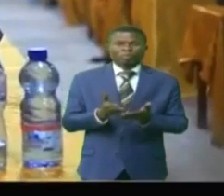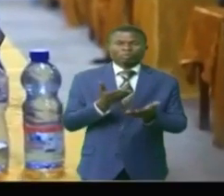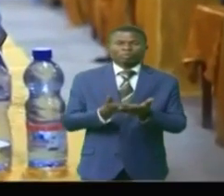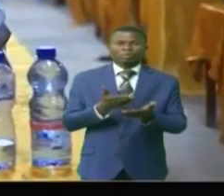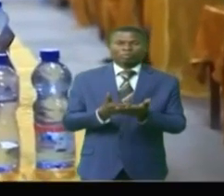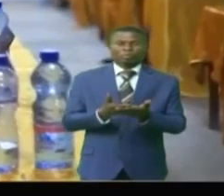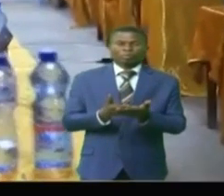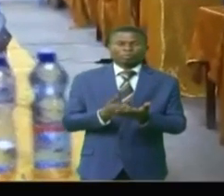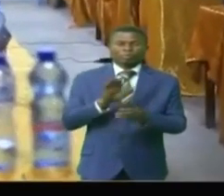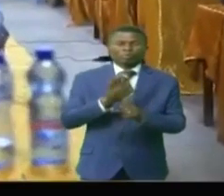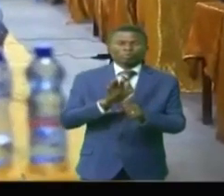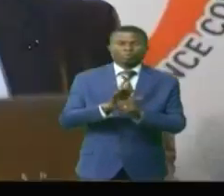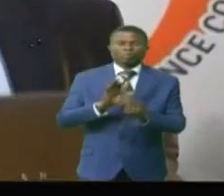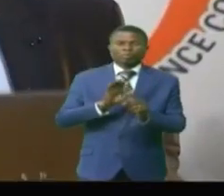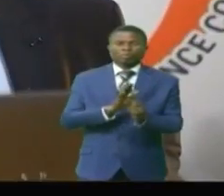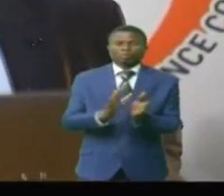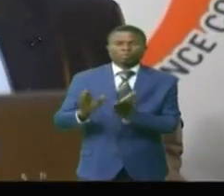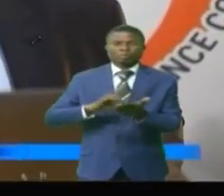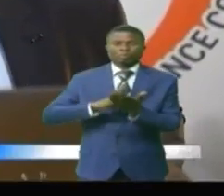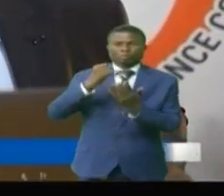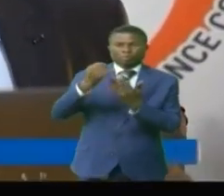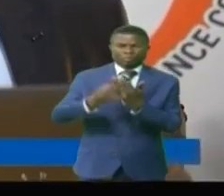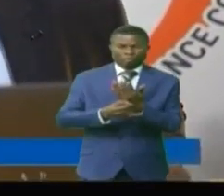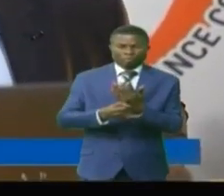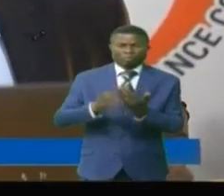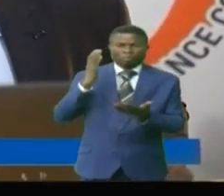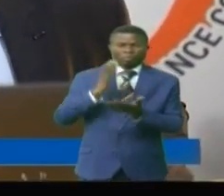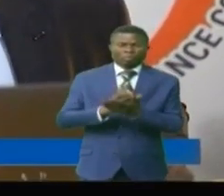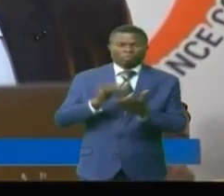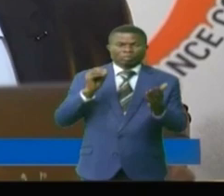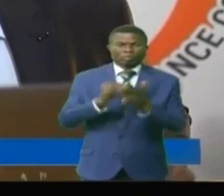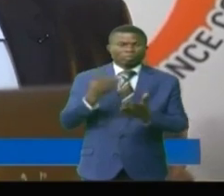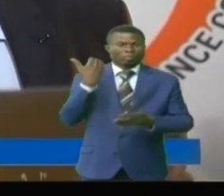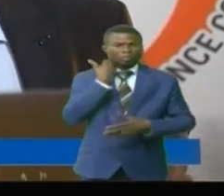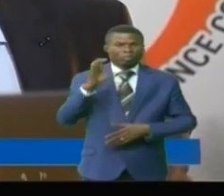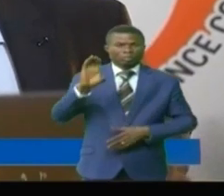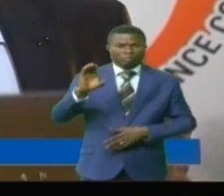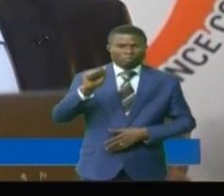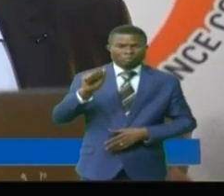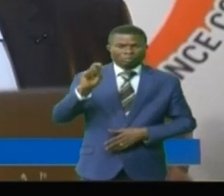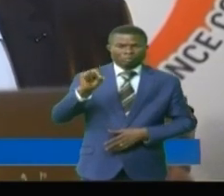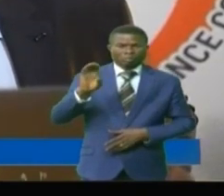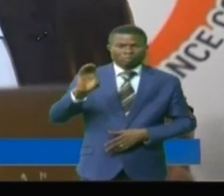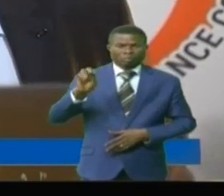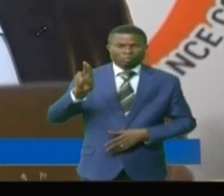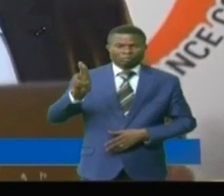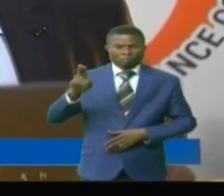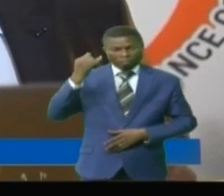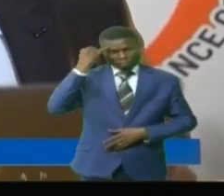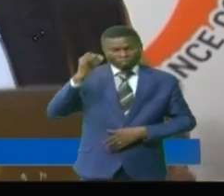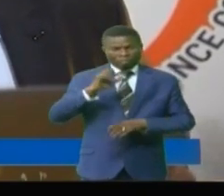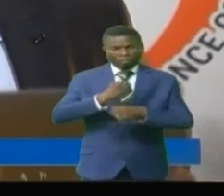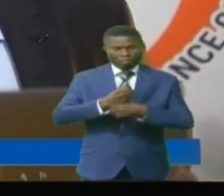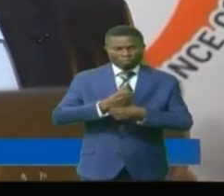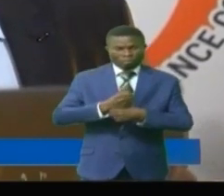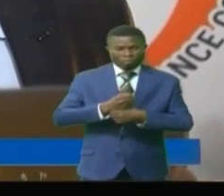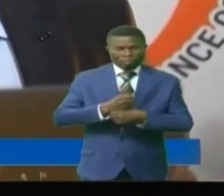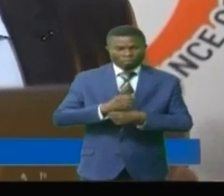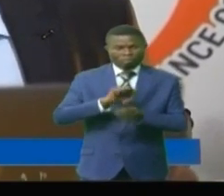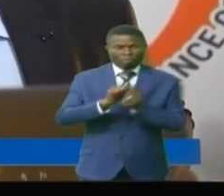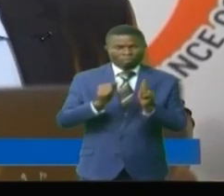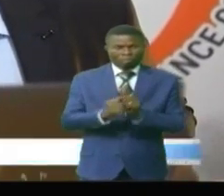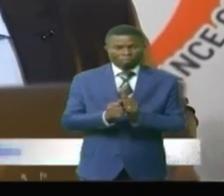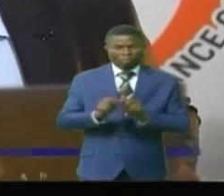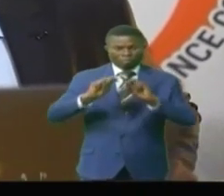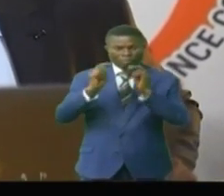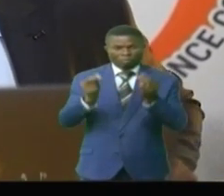les différents projets de lutte contre le cancer pour essayer de créer une masse critique qui